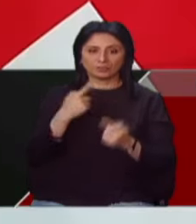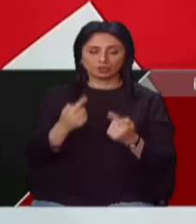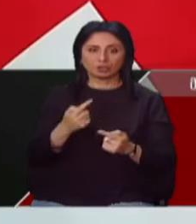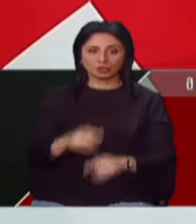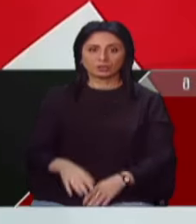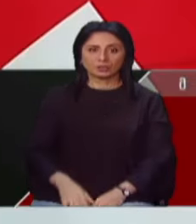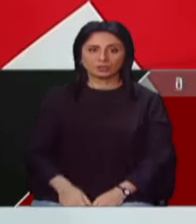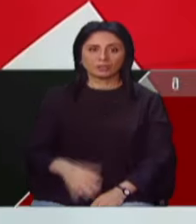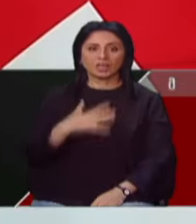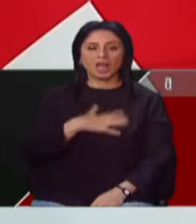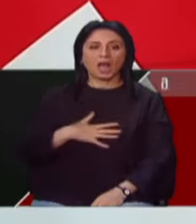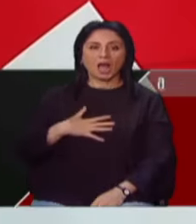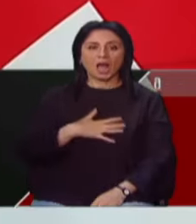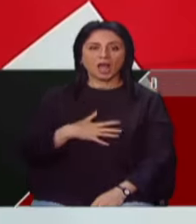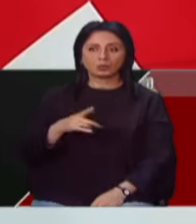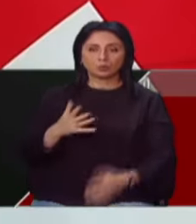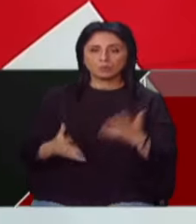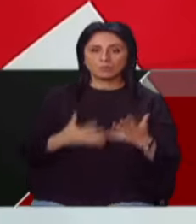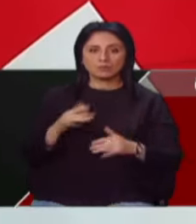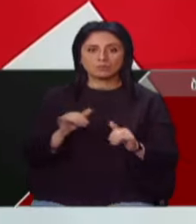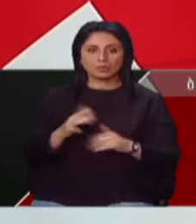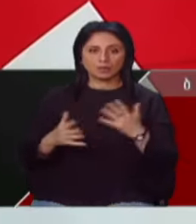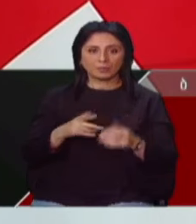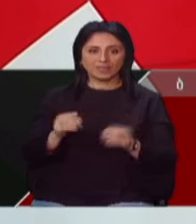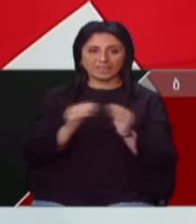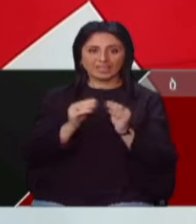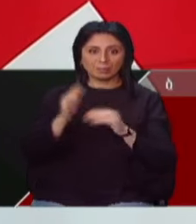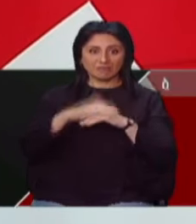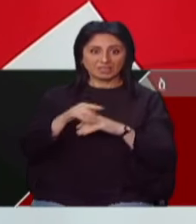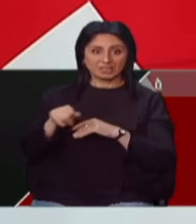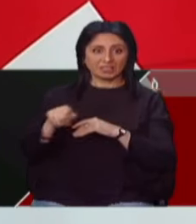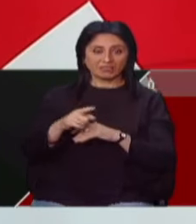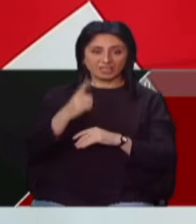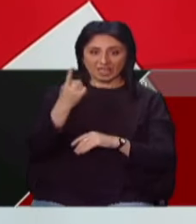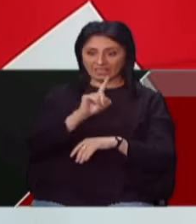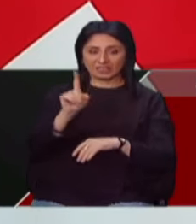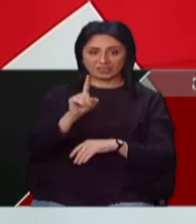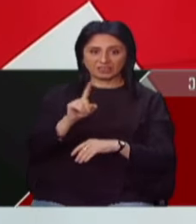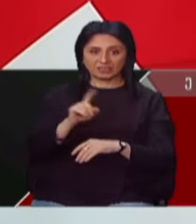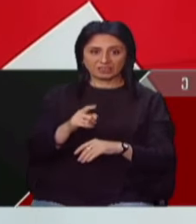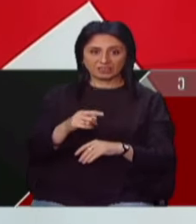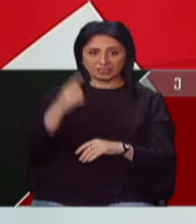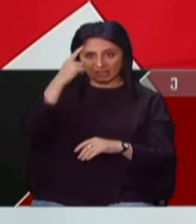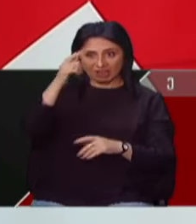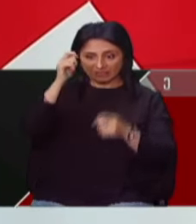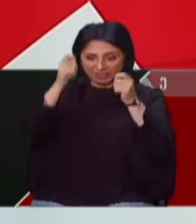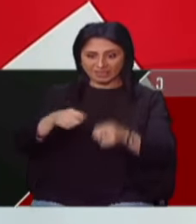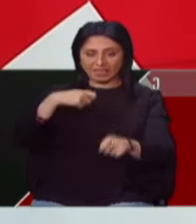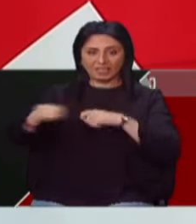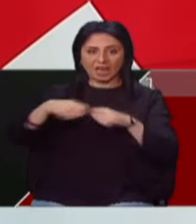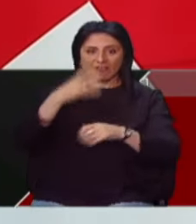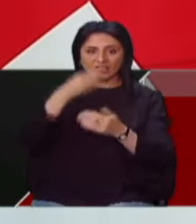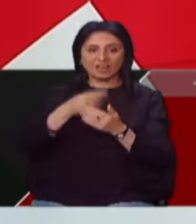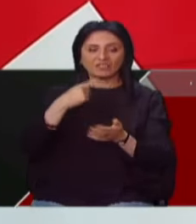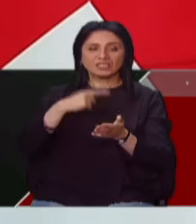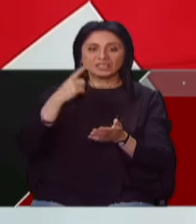Dolovan. Bitsibi, Atu Heps, Jarbi, and Bitsibi, Creature Nahetru, Ima Sagamos, Etsachi, Tausi, Dahis, Tausi, Initiative,